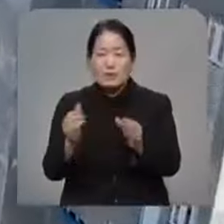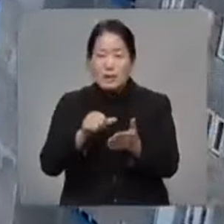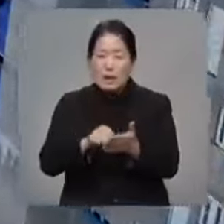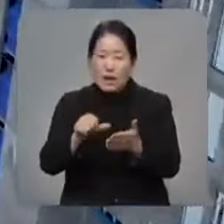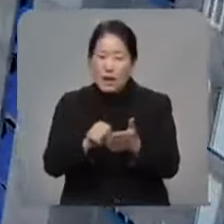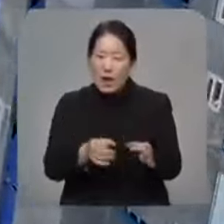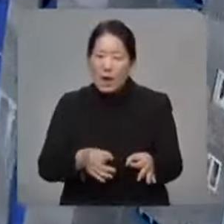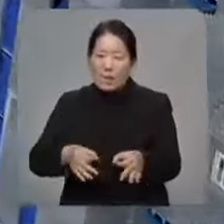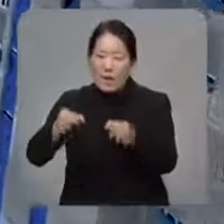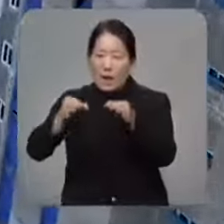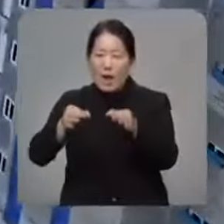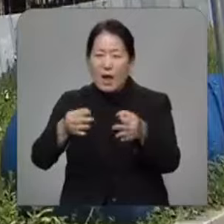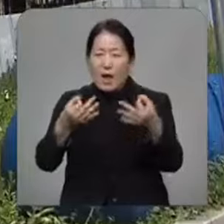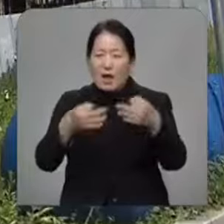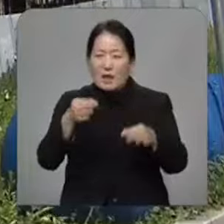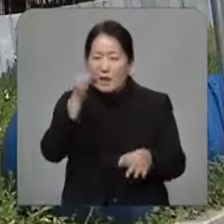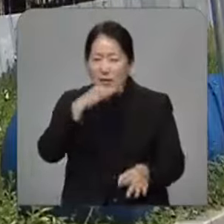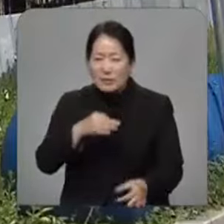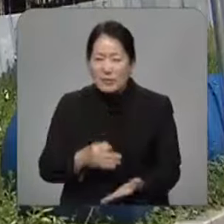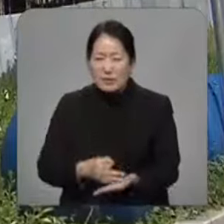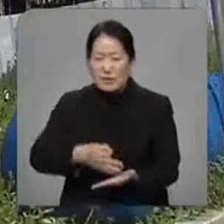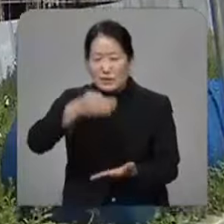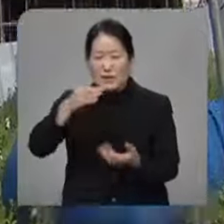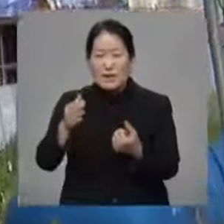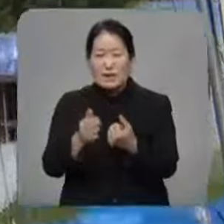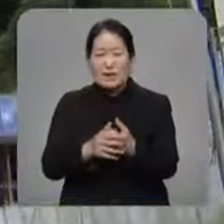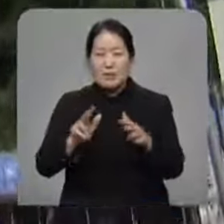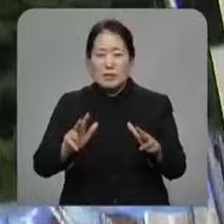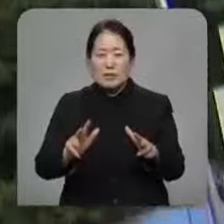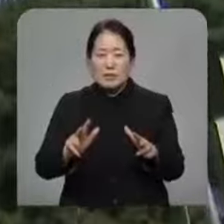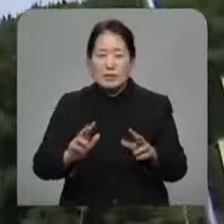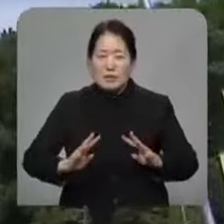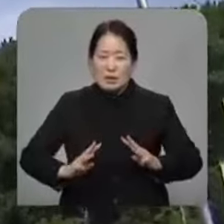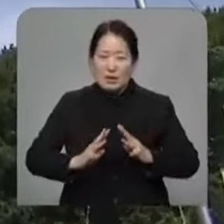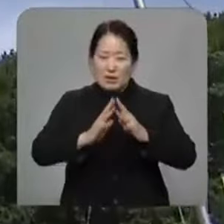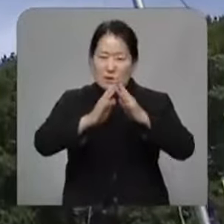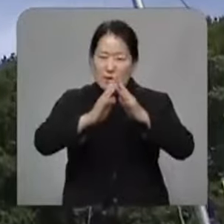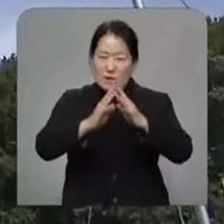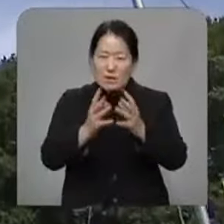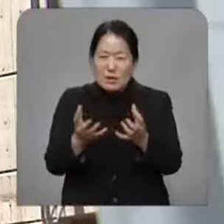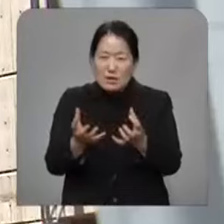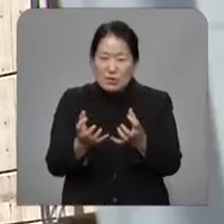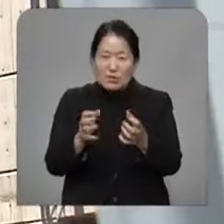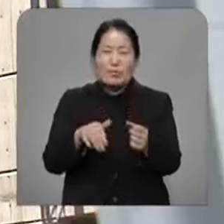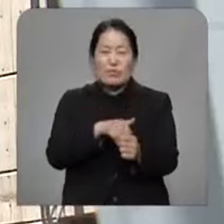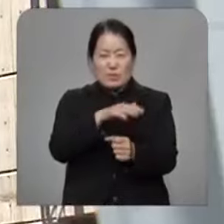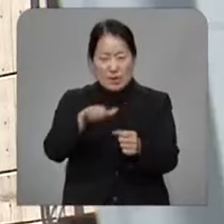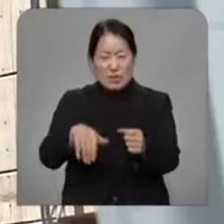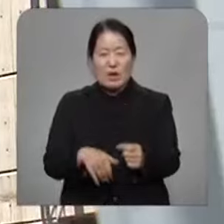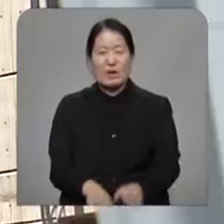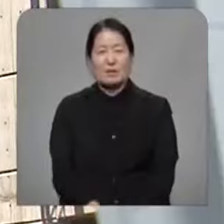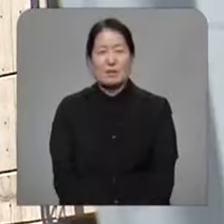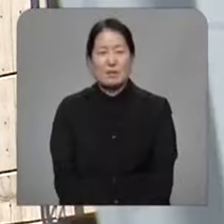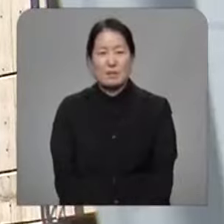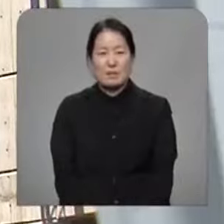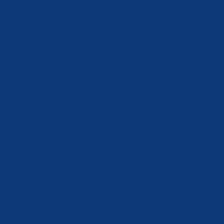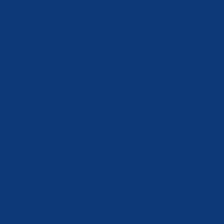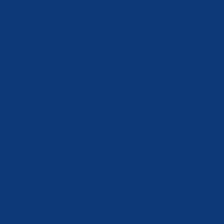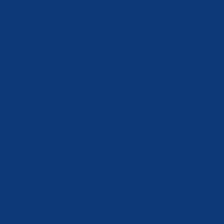속에 얼어붙은 건설 경기는 여전히 부담이 될 전망입니다 KBS 뉴스 정상입니다